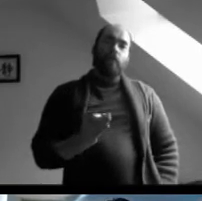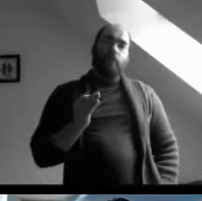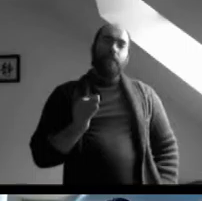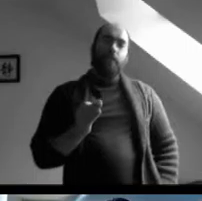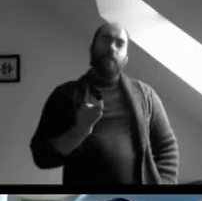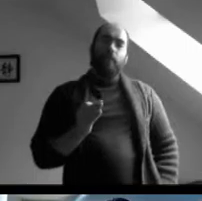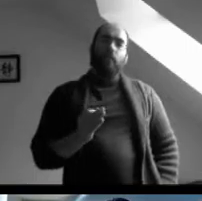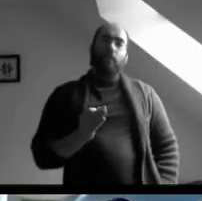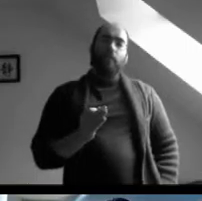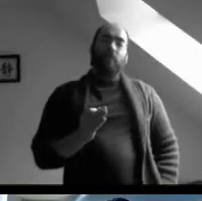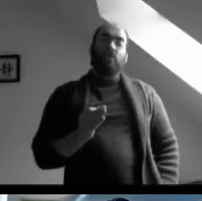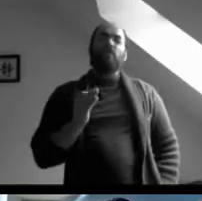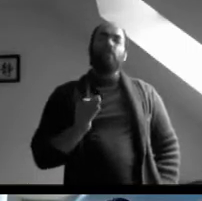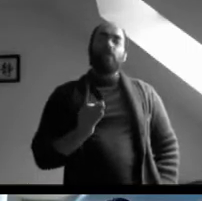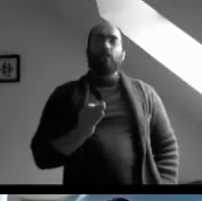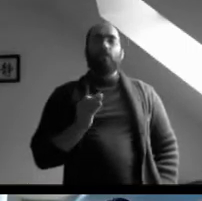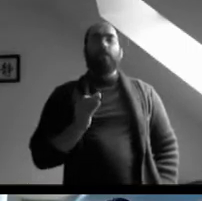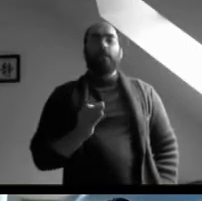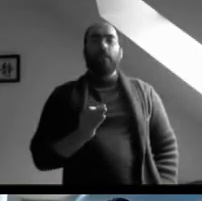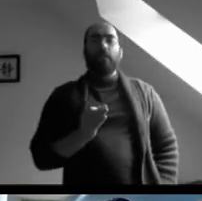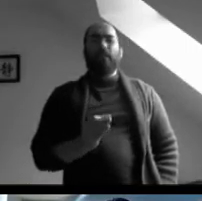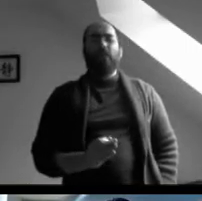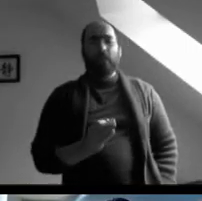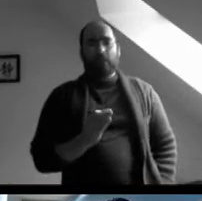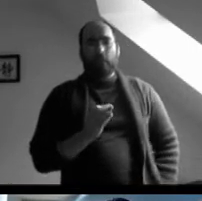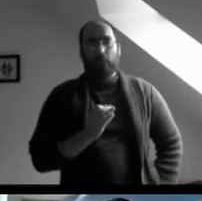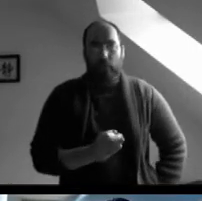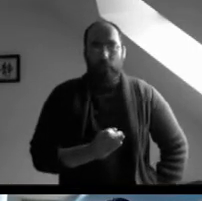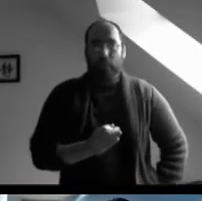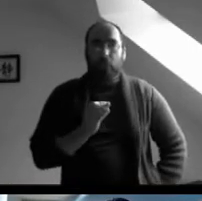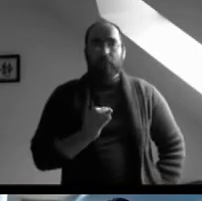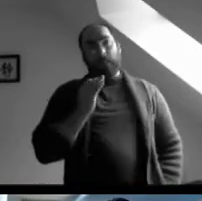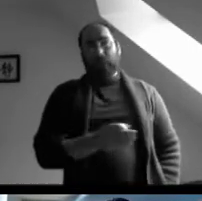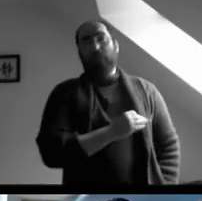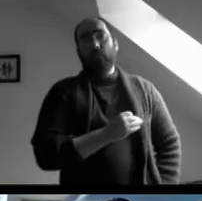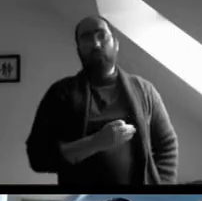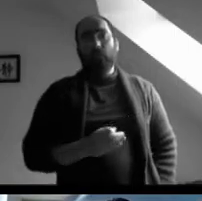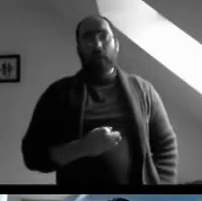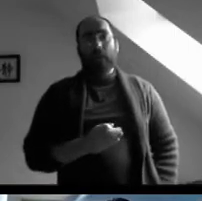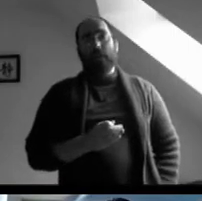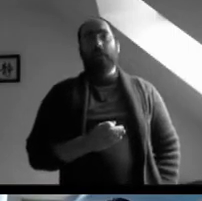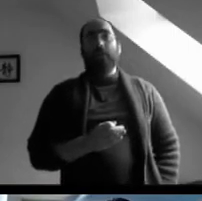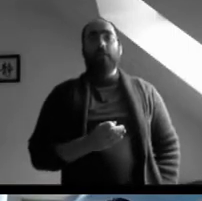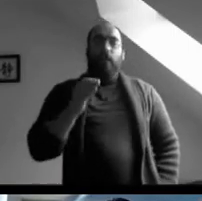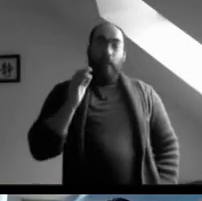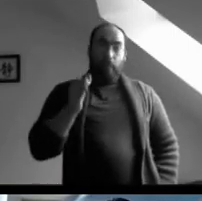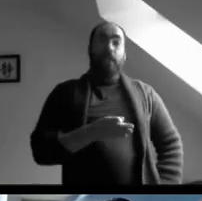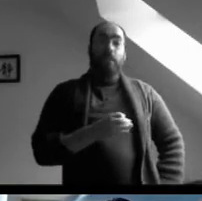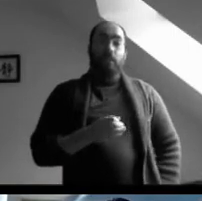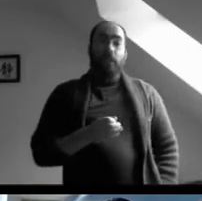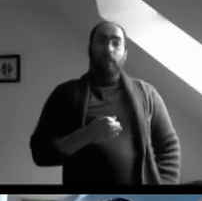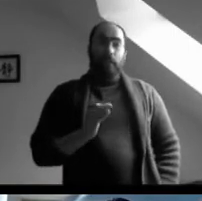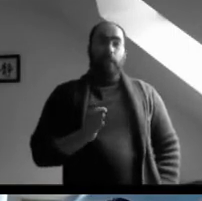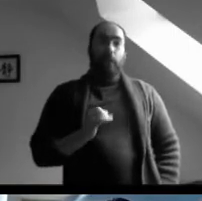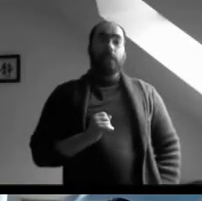de la stupidité de telles remarques, surtout issues de spectateurs à 99% biberonnés par les productions Marvel estampillées Disney. La biche